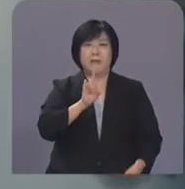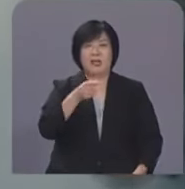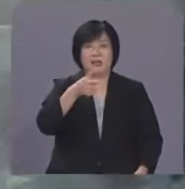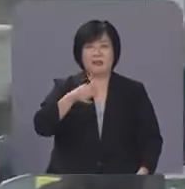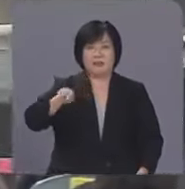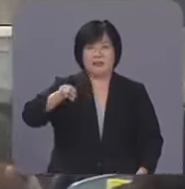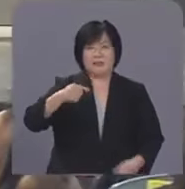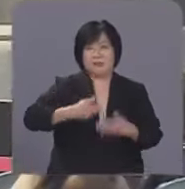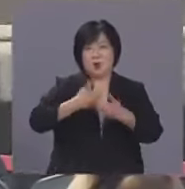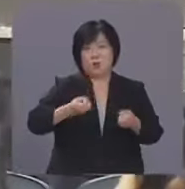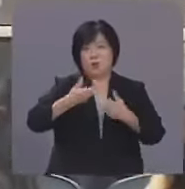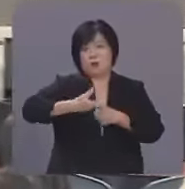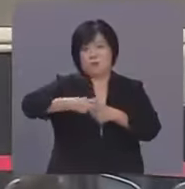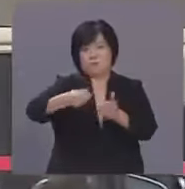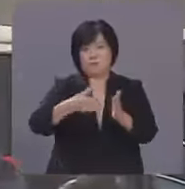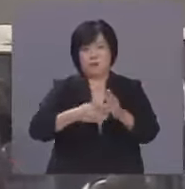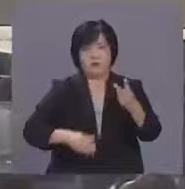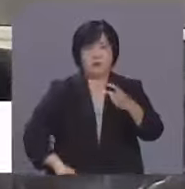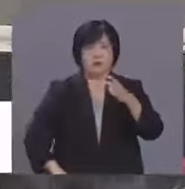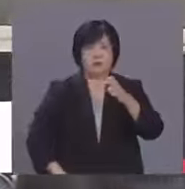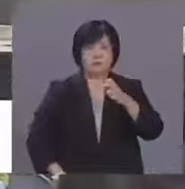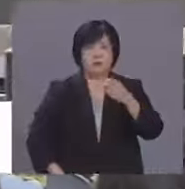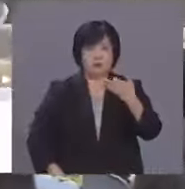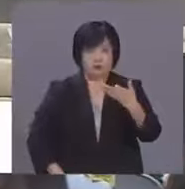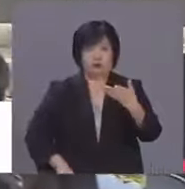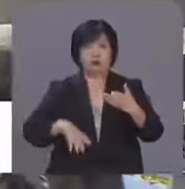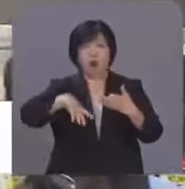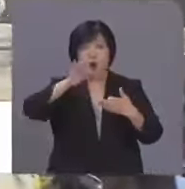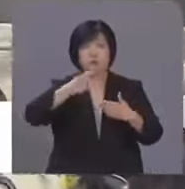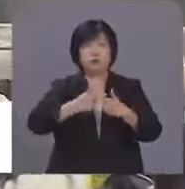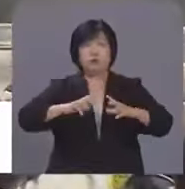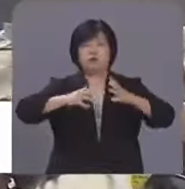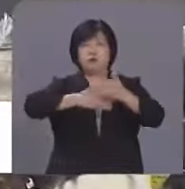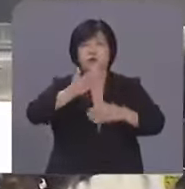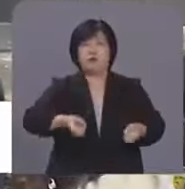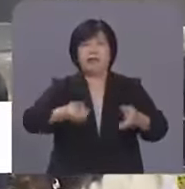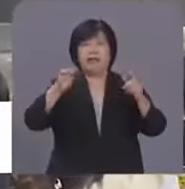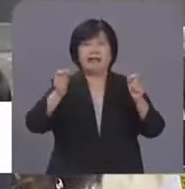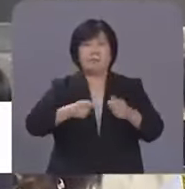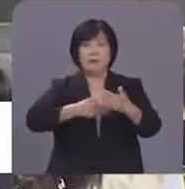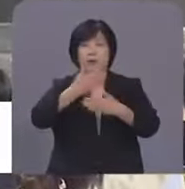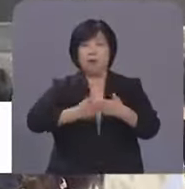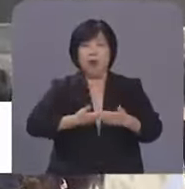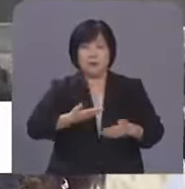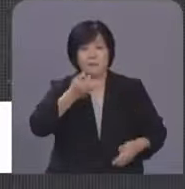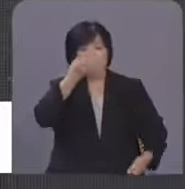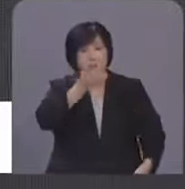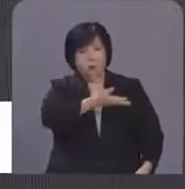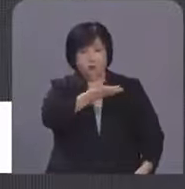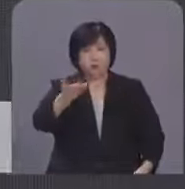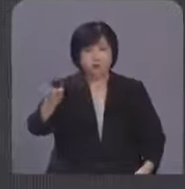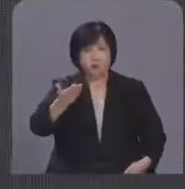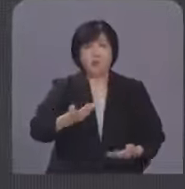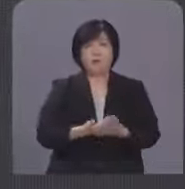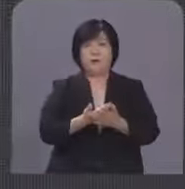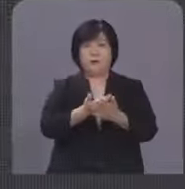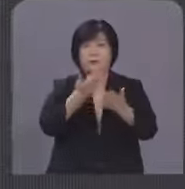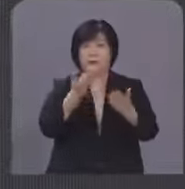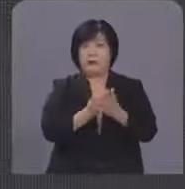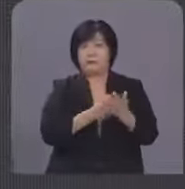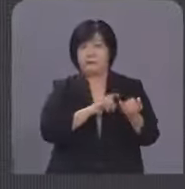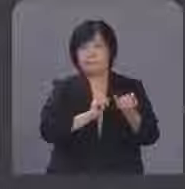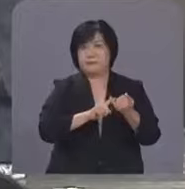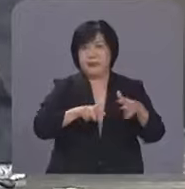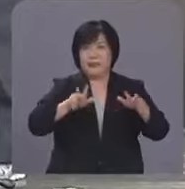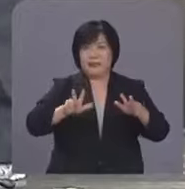초청받았습니다. 2019년 처음 부산국제영화제에 단편 영화를 출품하면서 성장한 두옹 디에린 감독은